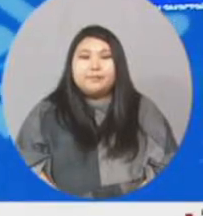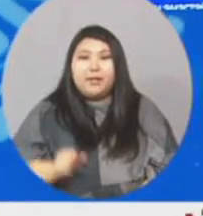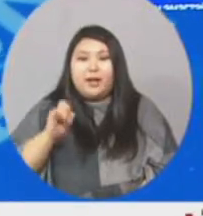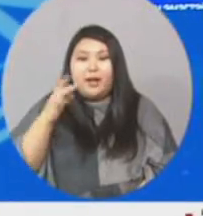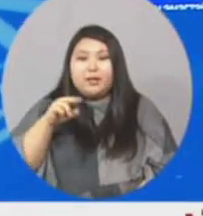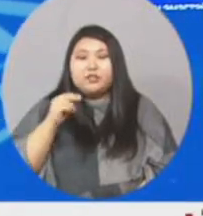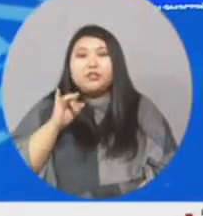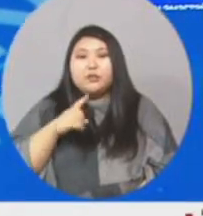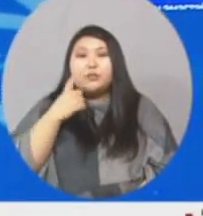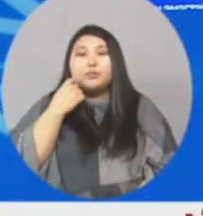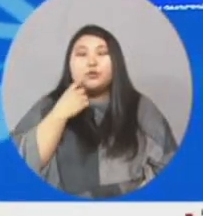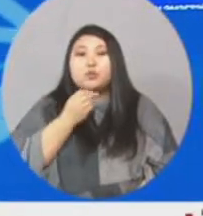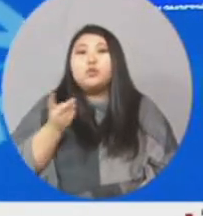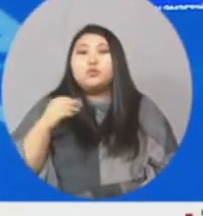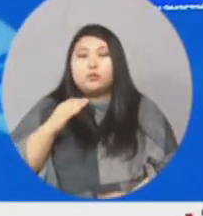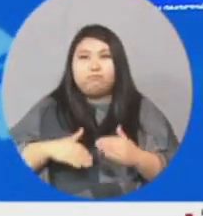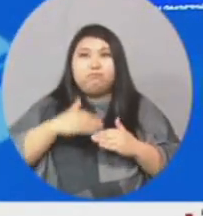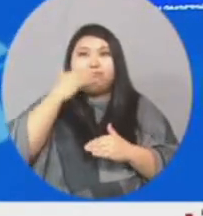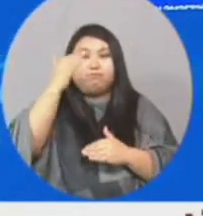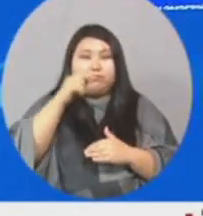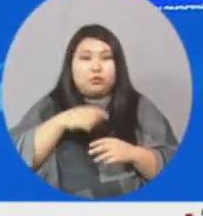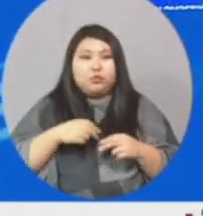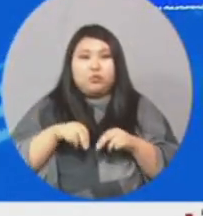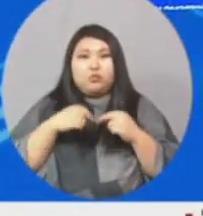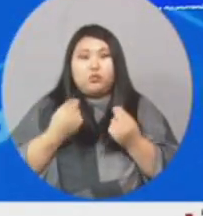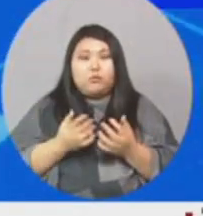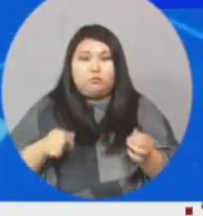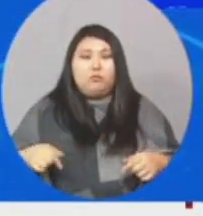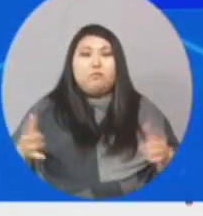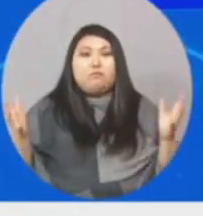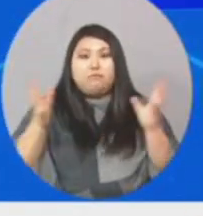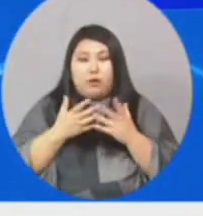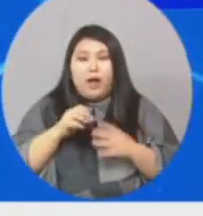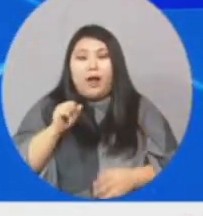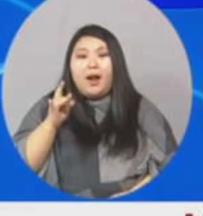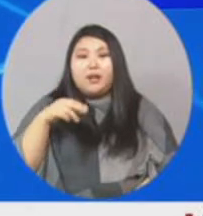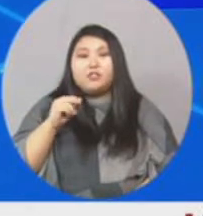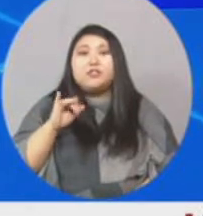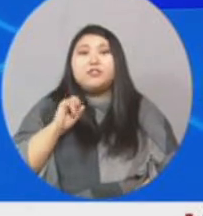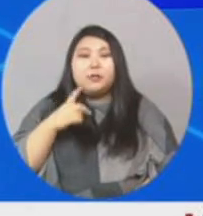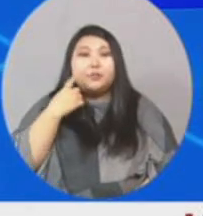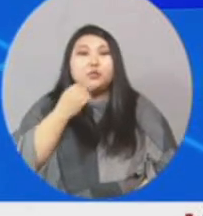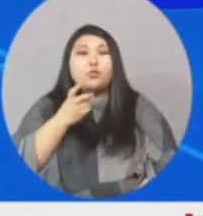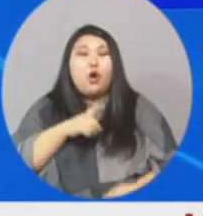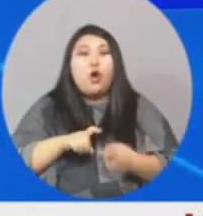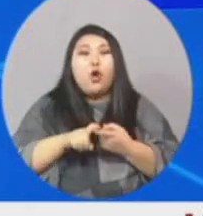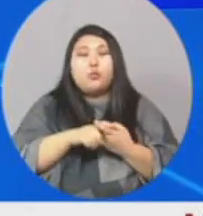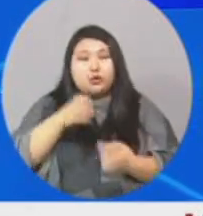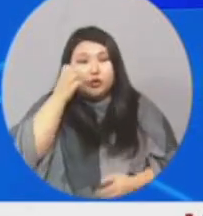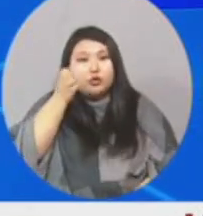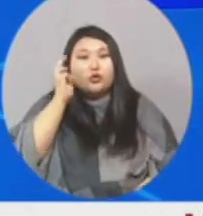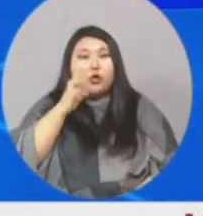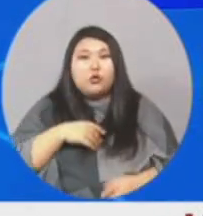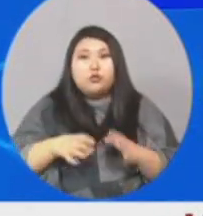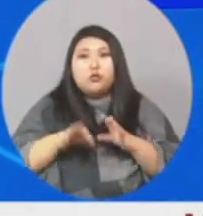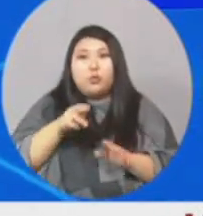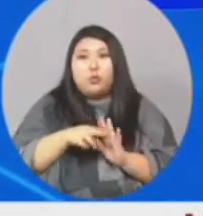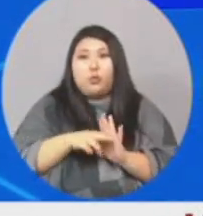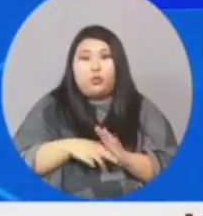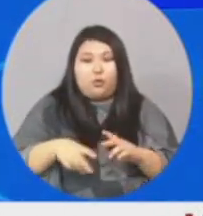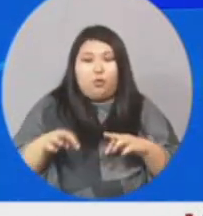Ардчилсан эмэгтэйчүүдийн дэд түвшний чуулган өнөөдөр боллоо. Энэ үеэр ардчилсан эмэгтэйчүүдийн холбооны ерөнхийлөгчийг сонгож дүрмэндээ өөрчлөлт